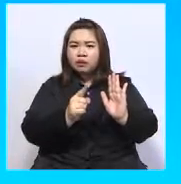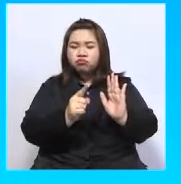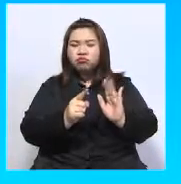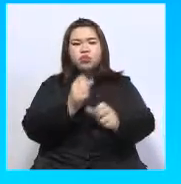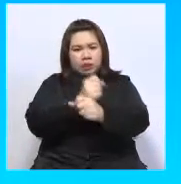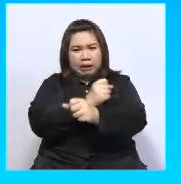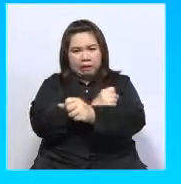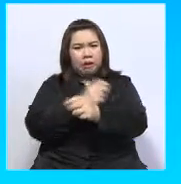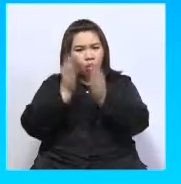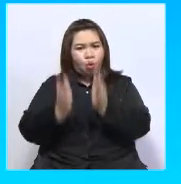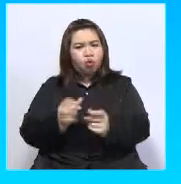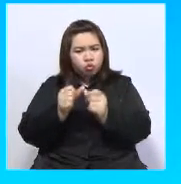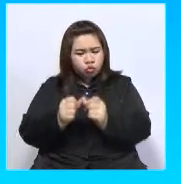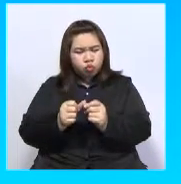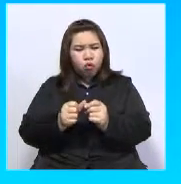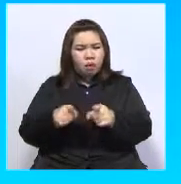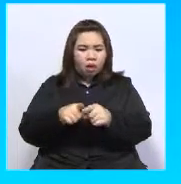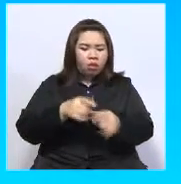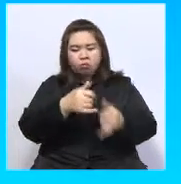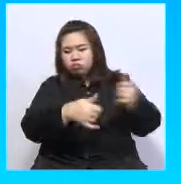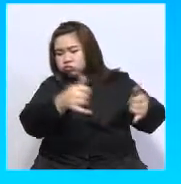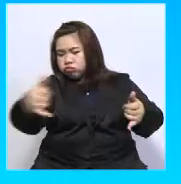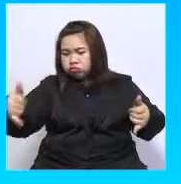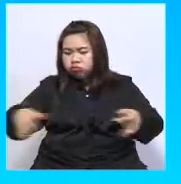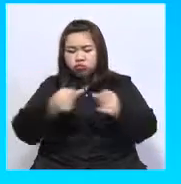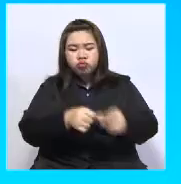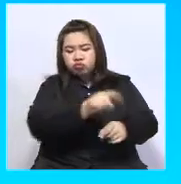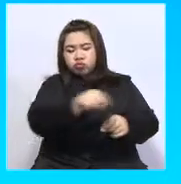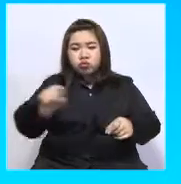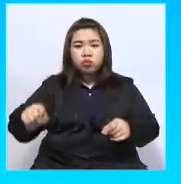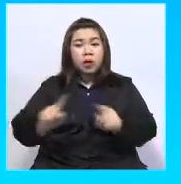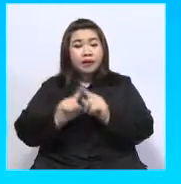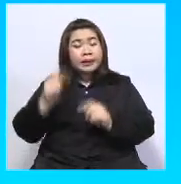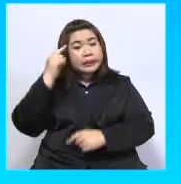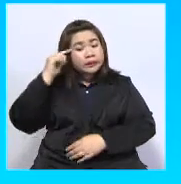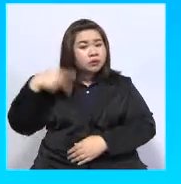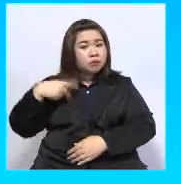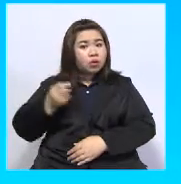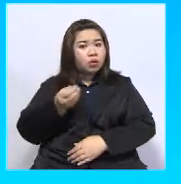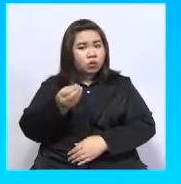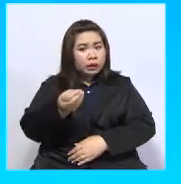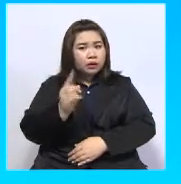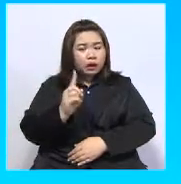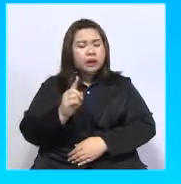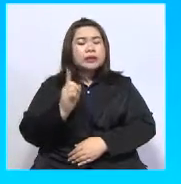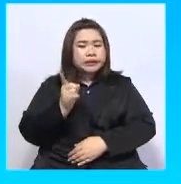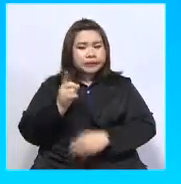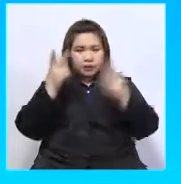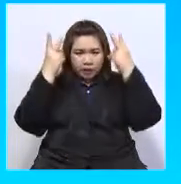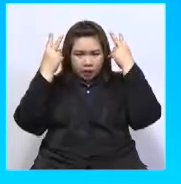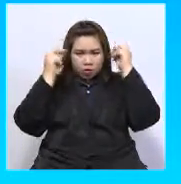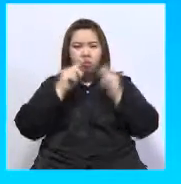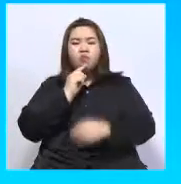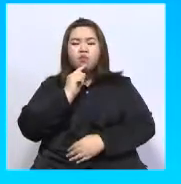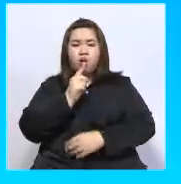เป็นอยู่ของแรงงานจำนวนมากนะครับที่กระจัดกระจายกันอยู่โดยการให้สิทธิประโยชน์เพื่อที่จะจัดระเบียบหลังท่านนายกนะครับได้สั่งการให้